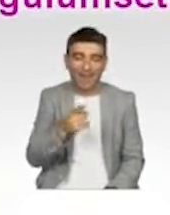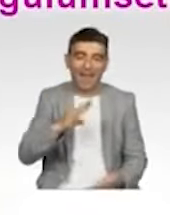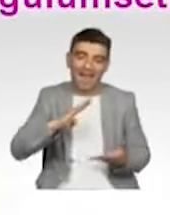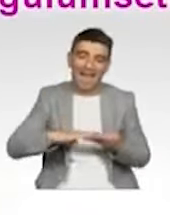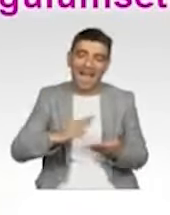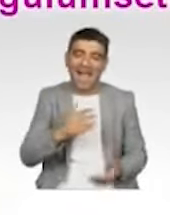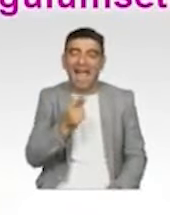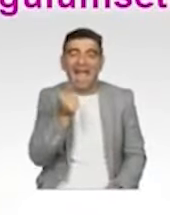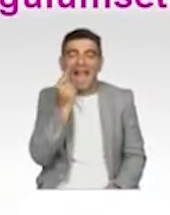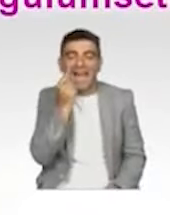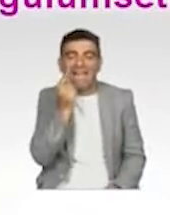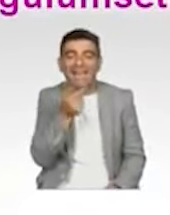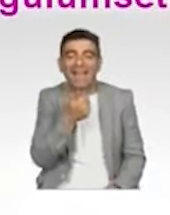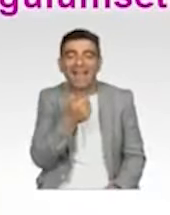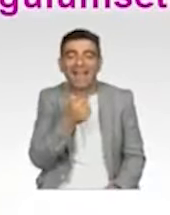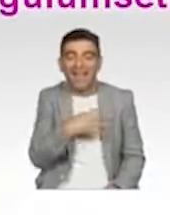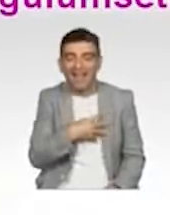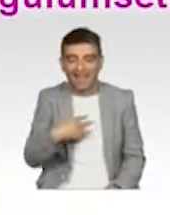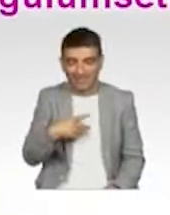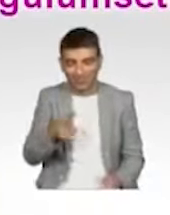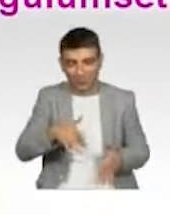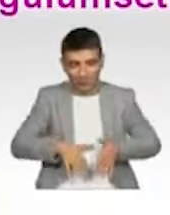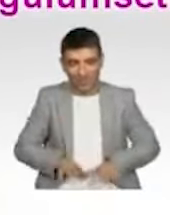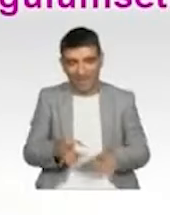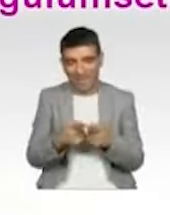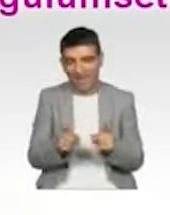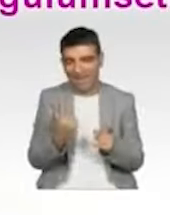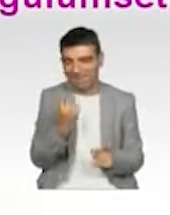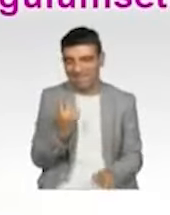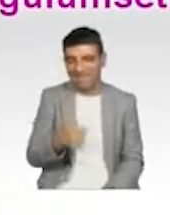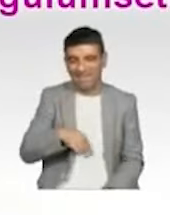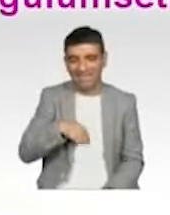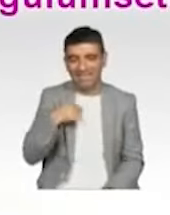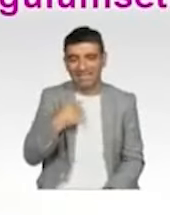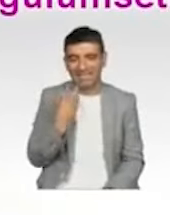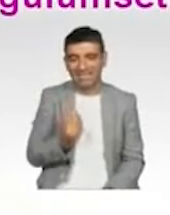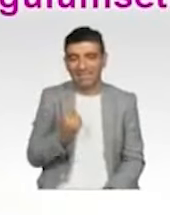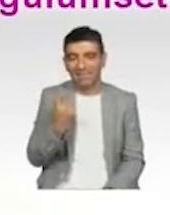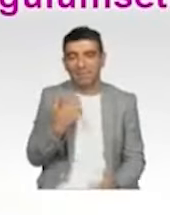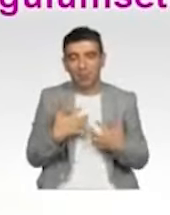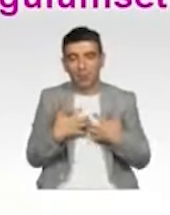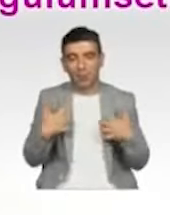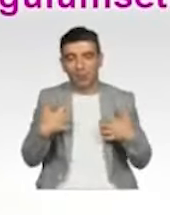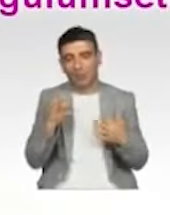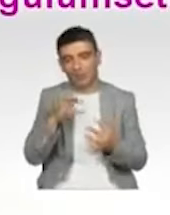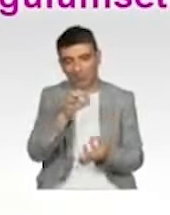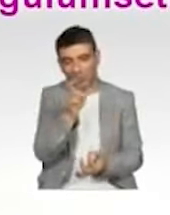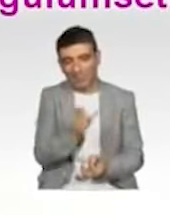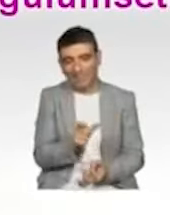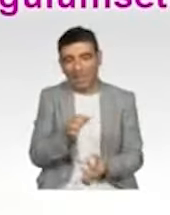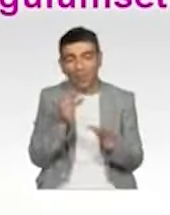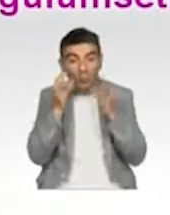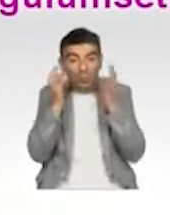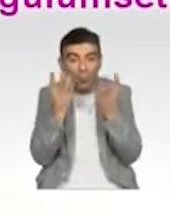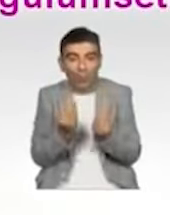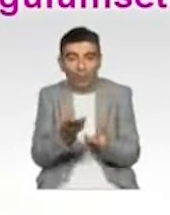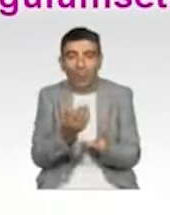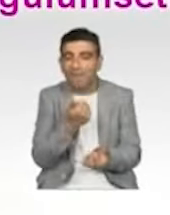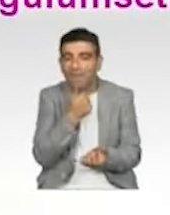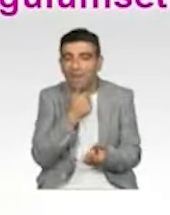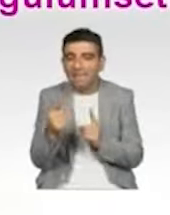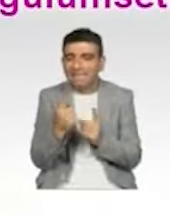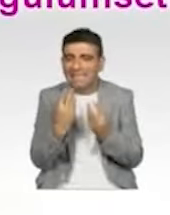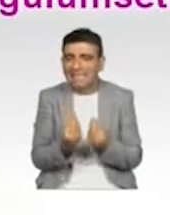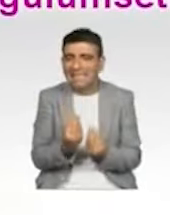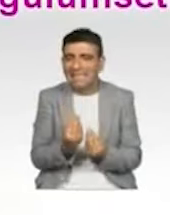erkek anaları ya Ezgi doğunca anlayacaksın, ayrı bir böyle şey hissediyorsun. Bir gururlanıyor insan, bir mutlu oluyor. Babayla mı araları